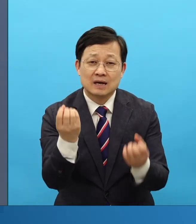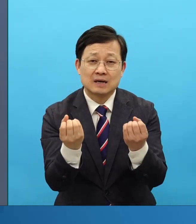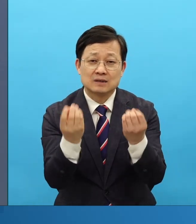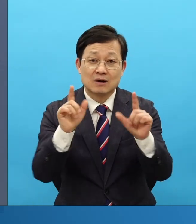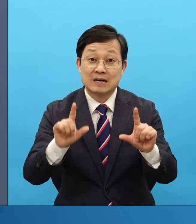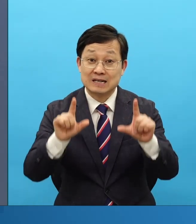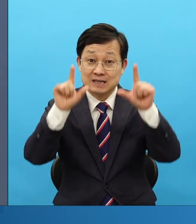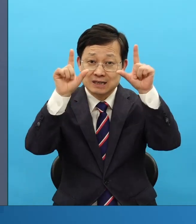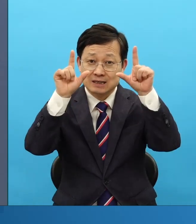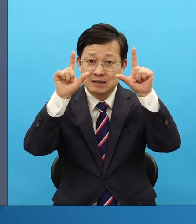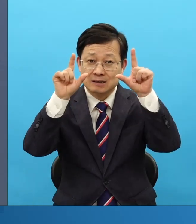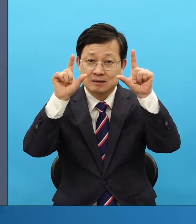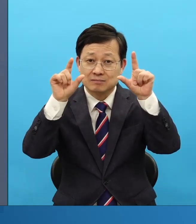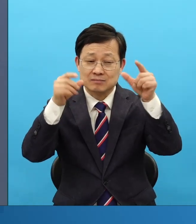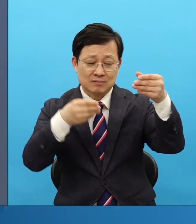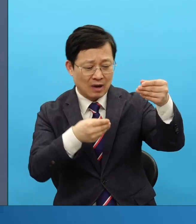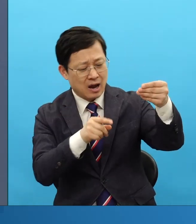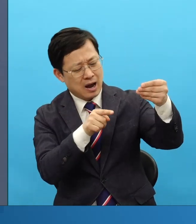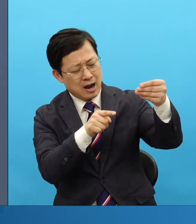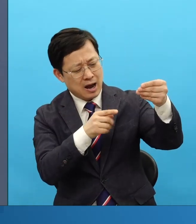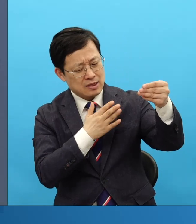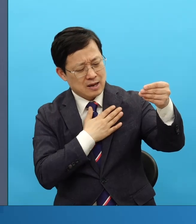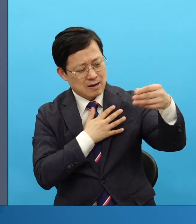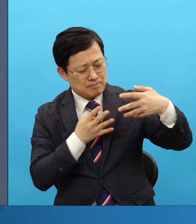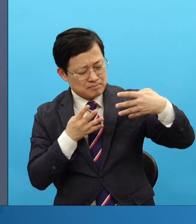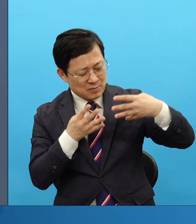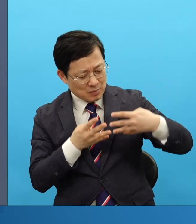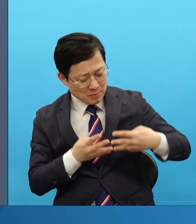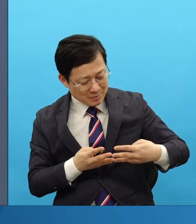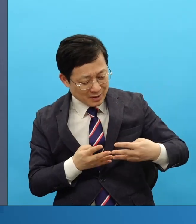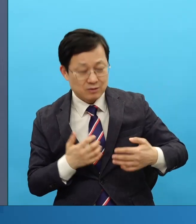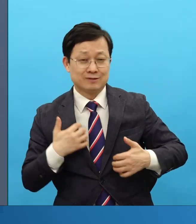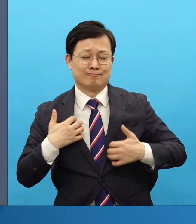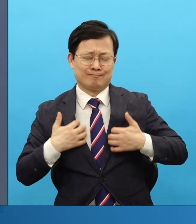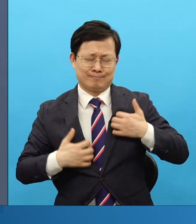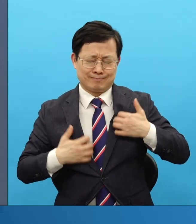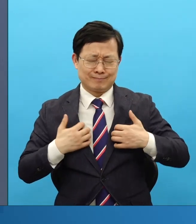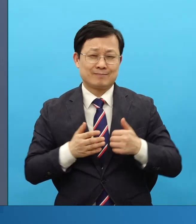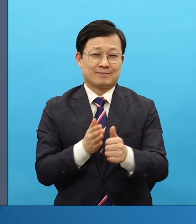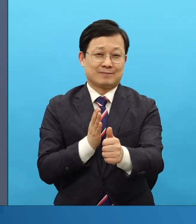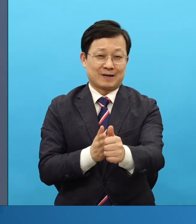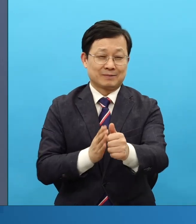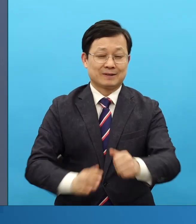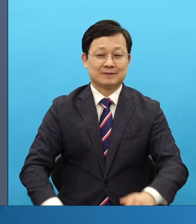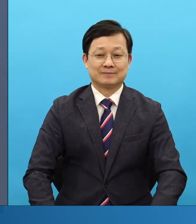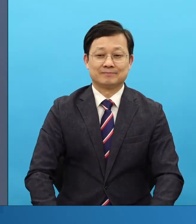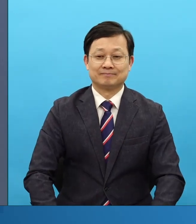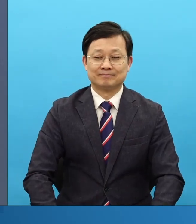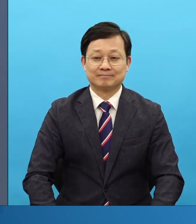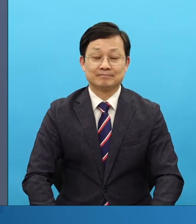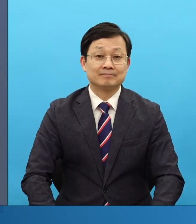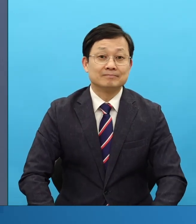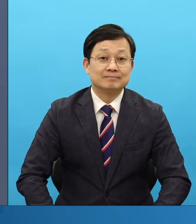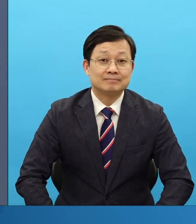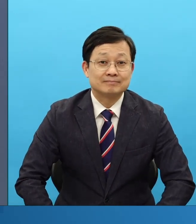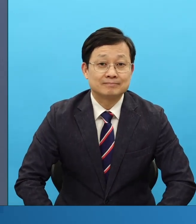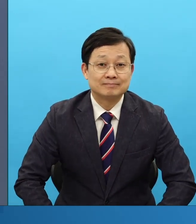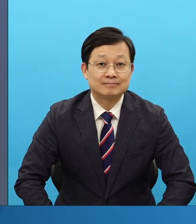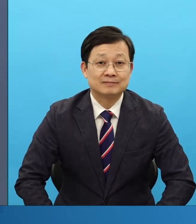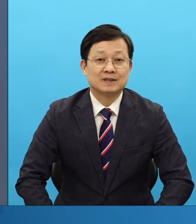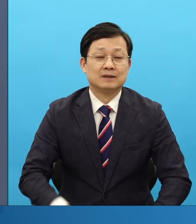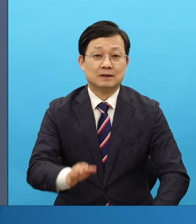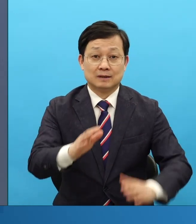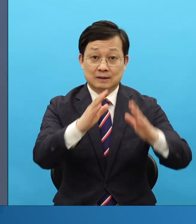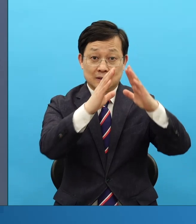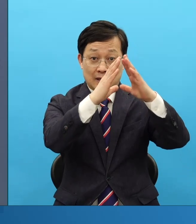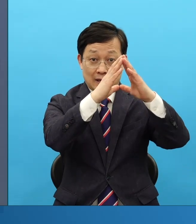These are the 여러분이 three 반드시 feasts that 누려야 we're 돼요. talking about. And you have to enjoy this 그것뿐만이 yourself. 아닙니다. That's not it. 애굽에서가 중요한 게 아니고